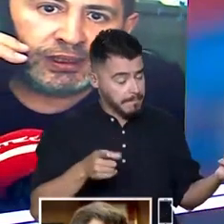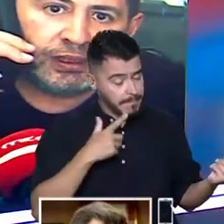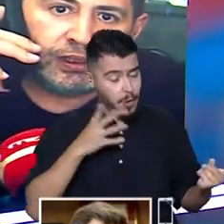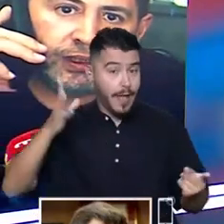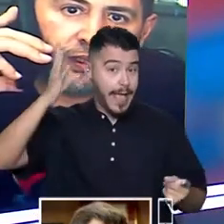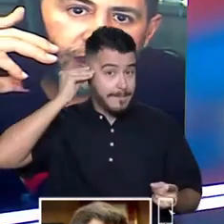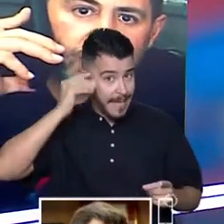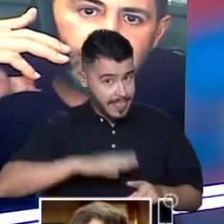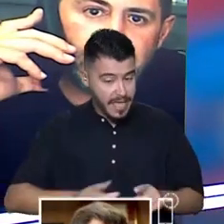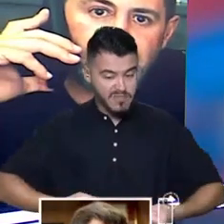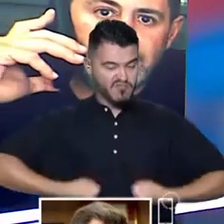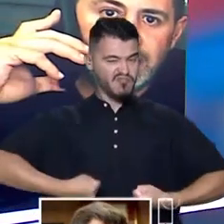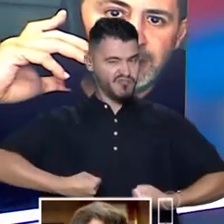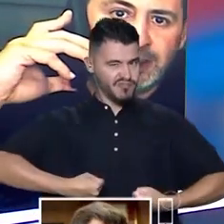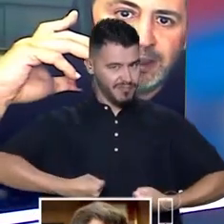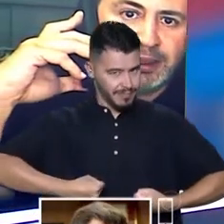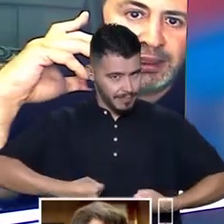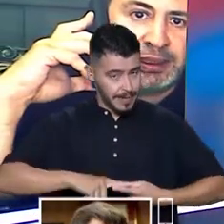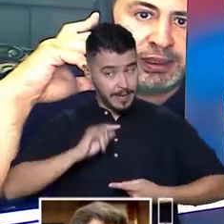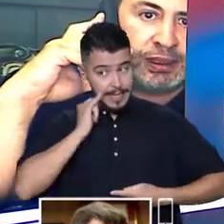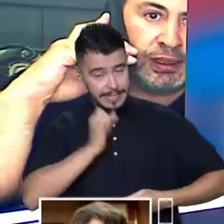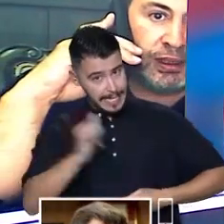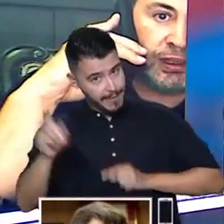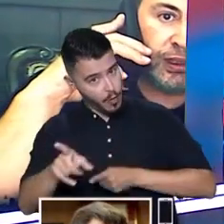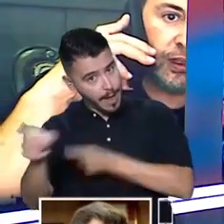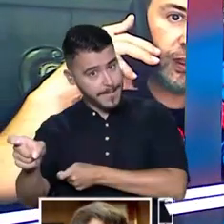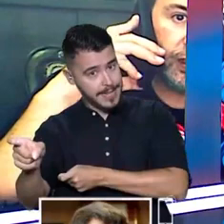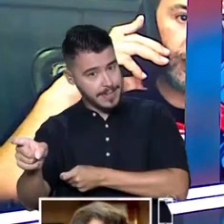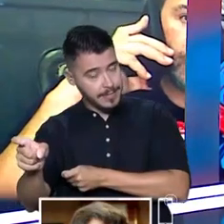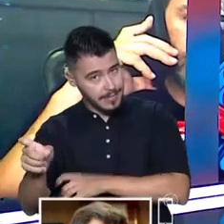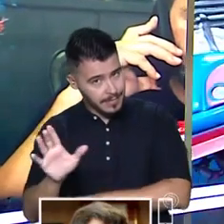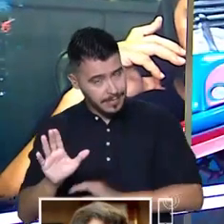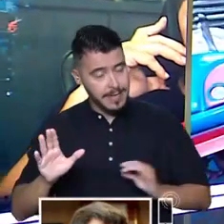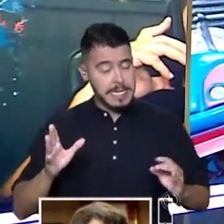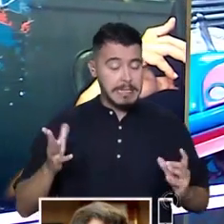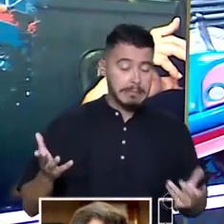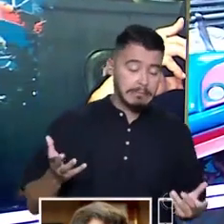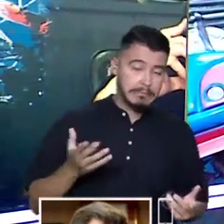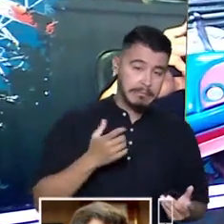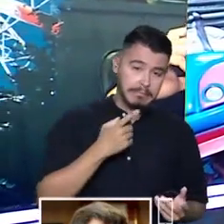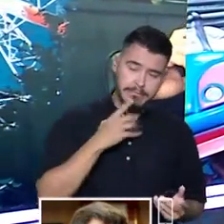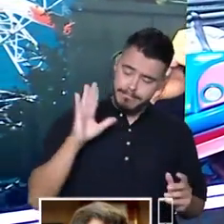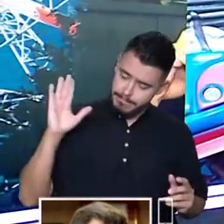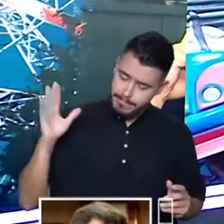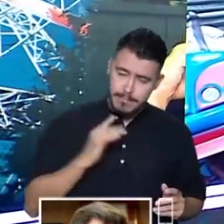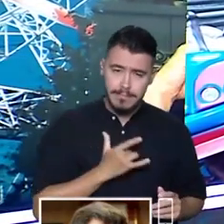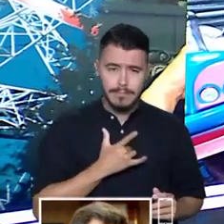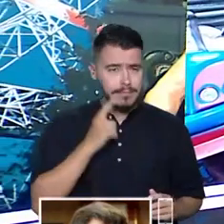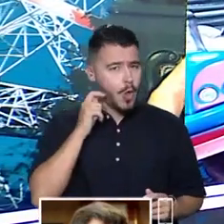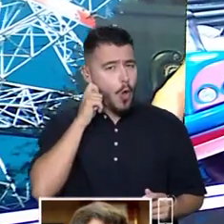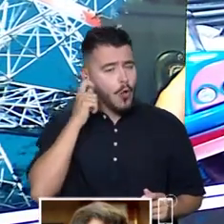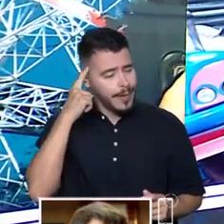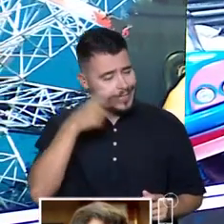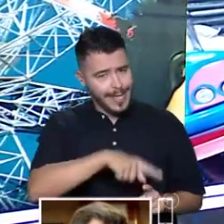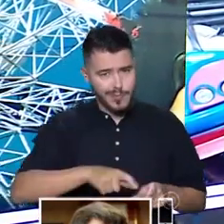Ελλάδος, για να τον απειλήσει. Και αν χρειαστεί, θα πούμε και τα όνομά του. Εδώ λοιπόν